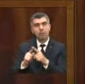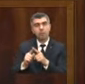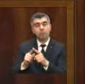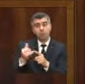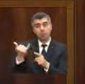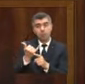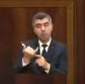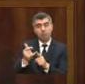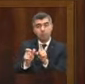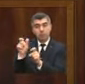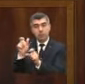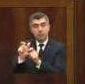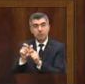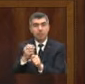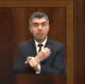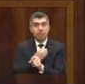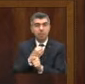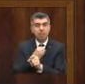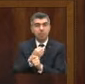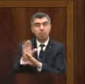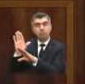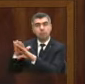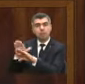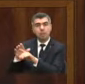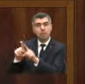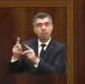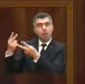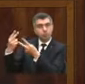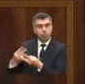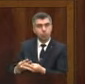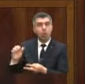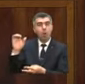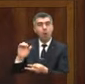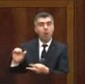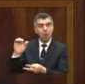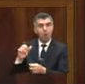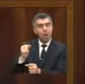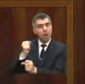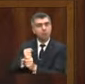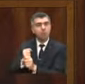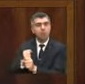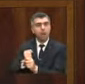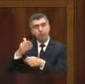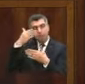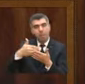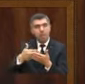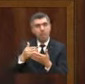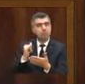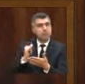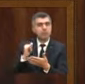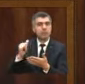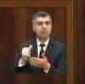الكفاءة الطبية المغربية المقيمة بالخارج على العودة لأرض الوطن من أجل العمل به والاستقرار به بشكل